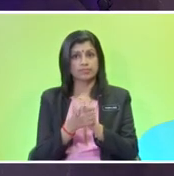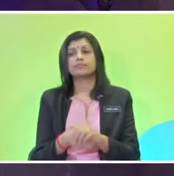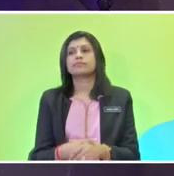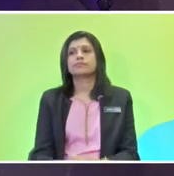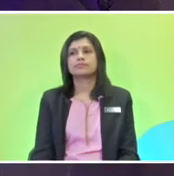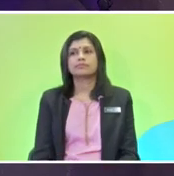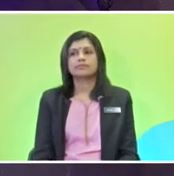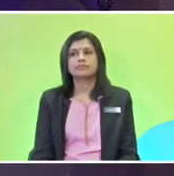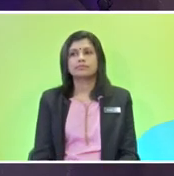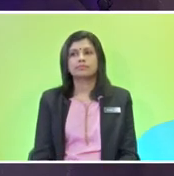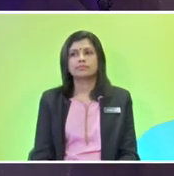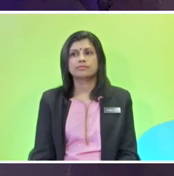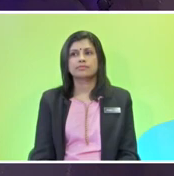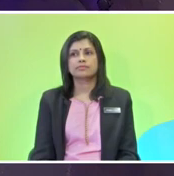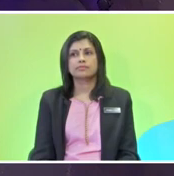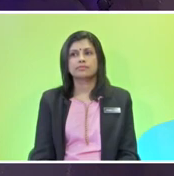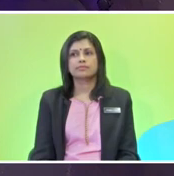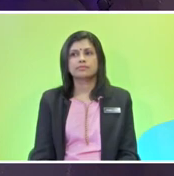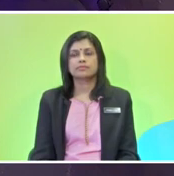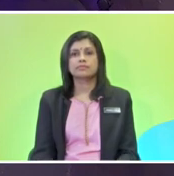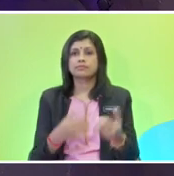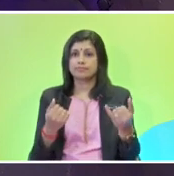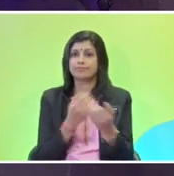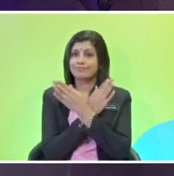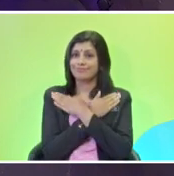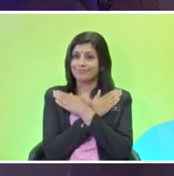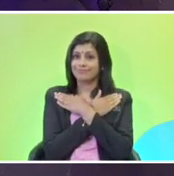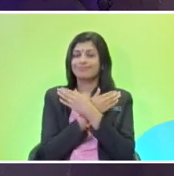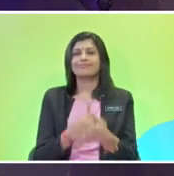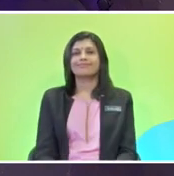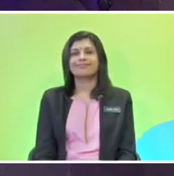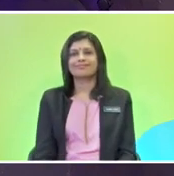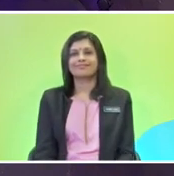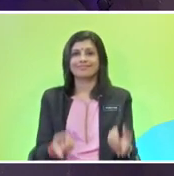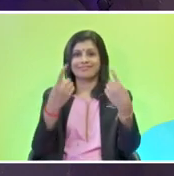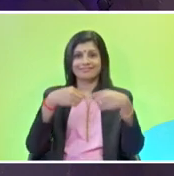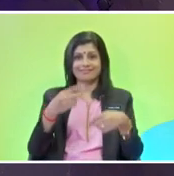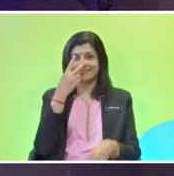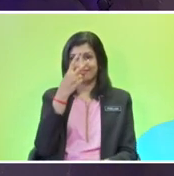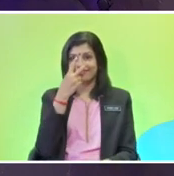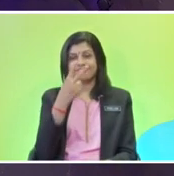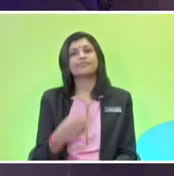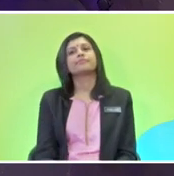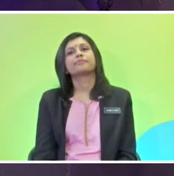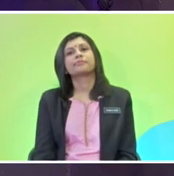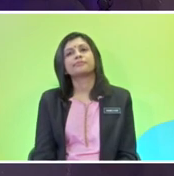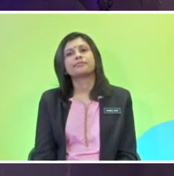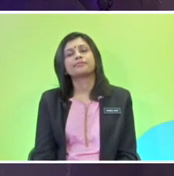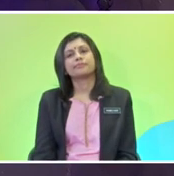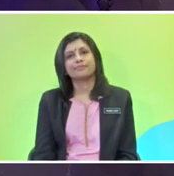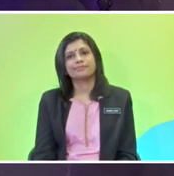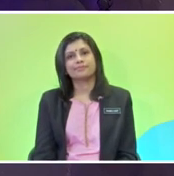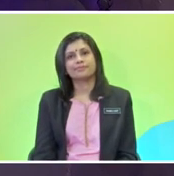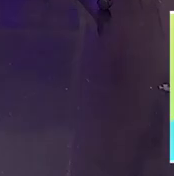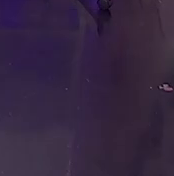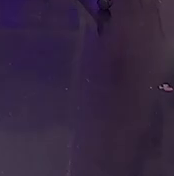mencuba lagi ya, adik. Kita akan berehat sebentar ya, cikgu. Betul, betul, betul. Dan kembali selepas ini di slot tahap 1 di Didik TV